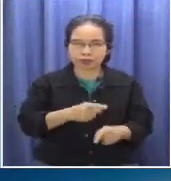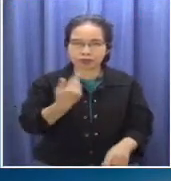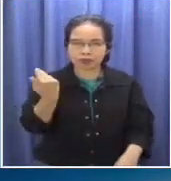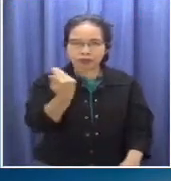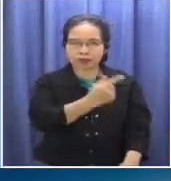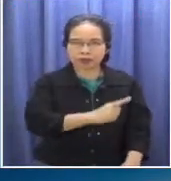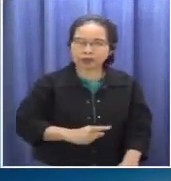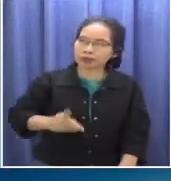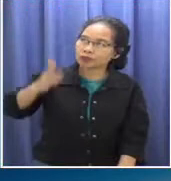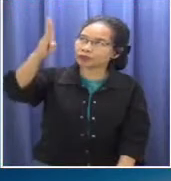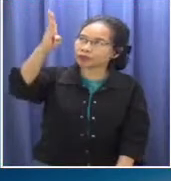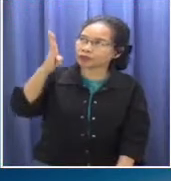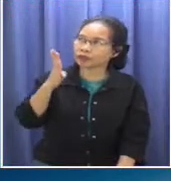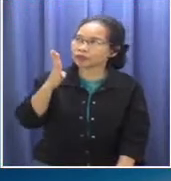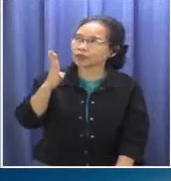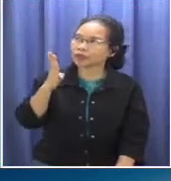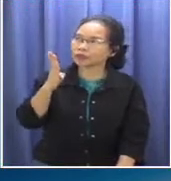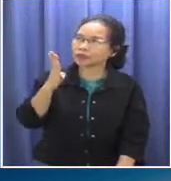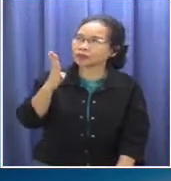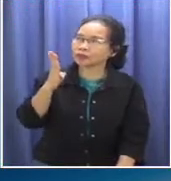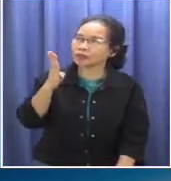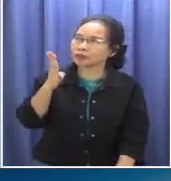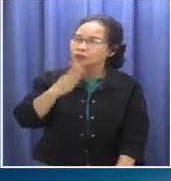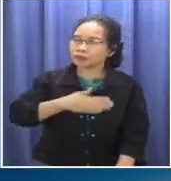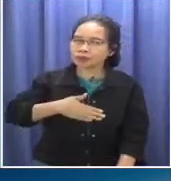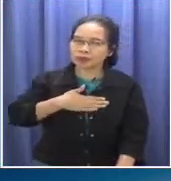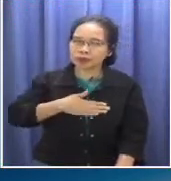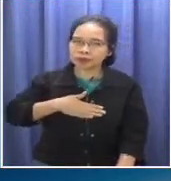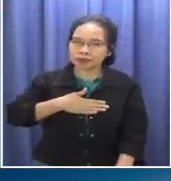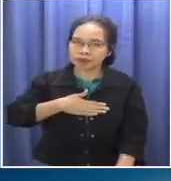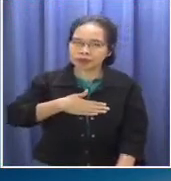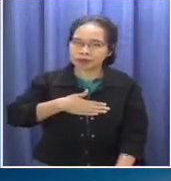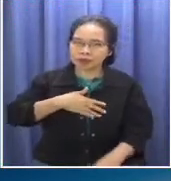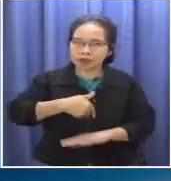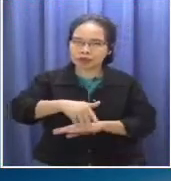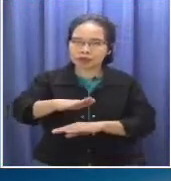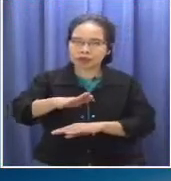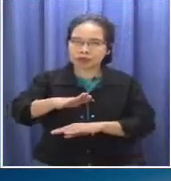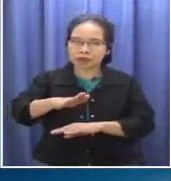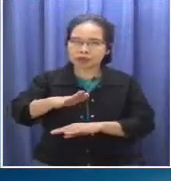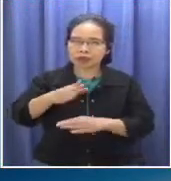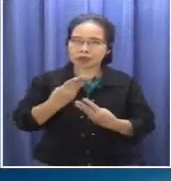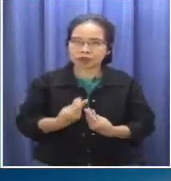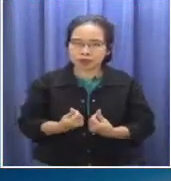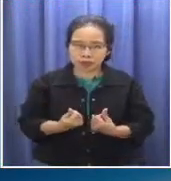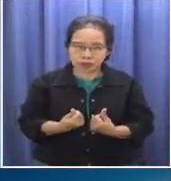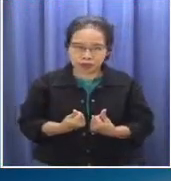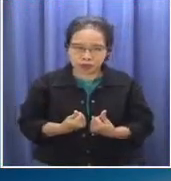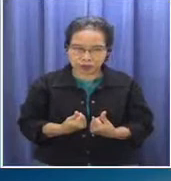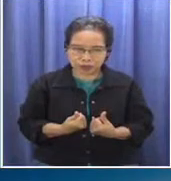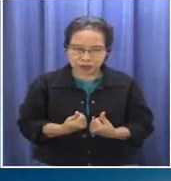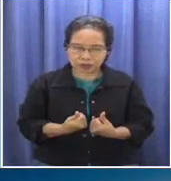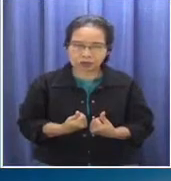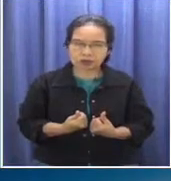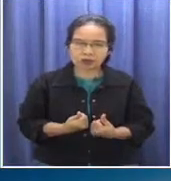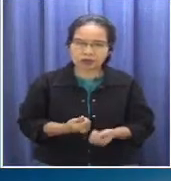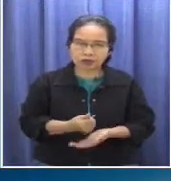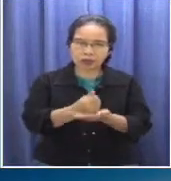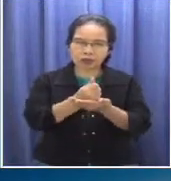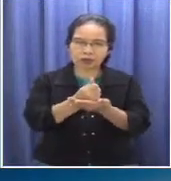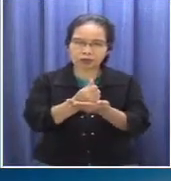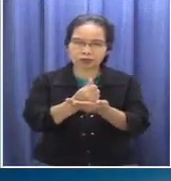Panginoon, kung maaari, nagpadala ka po ng lunas, tulungan mo ang